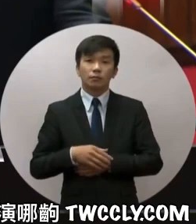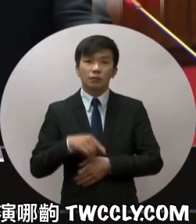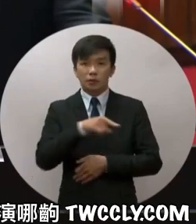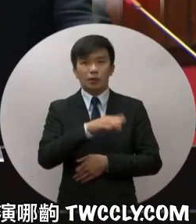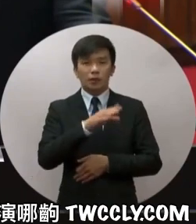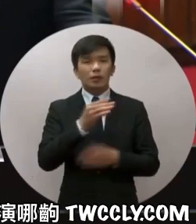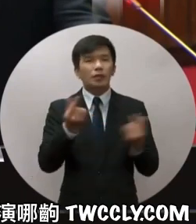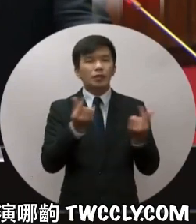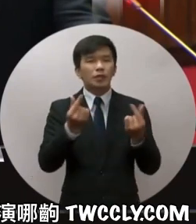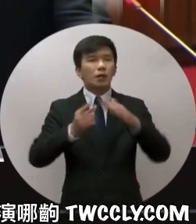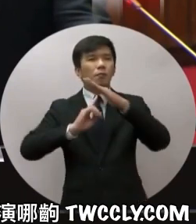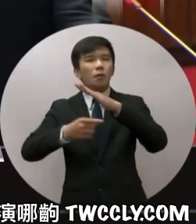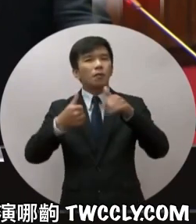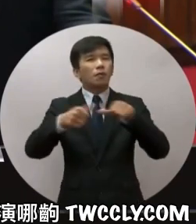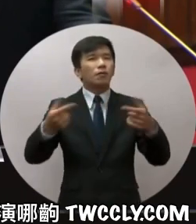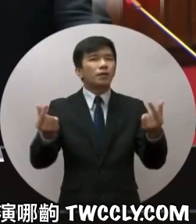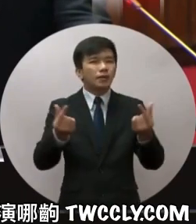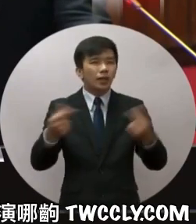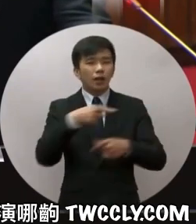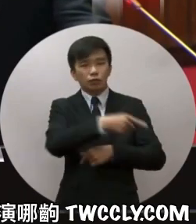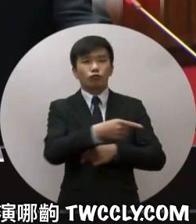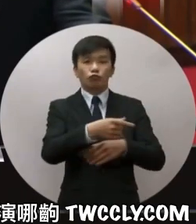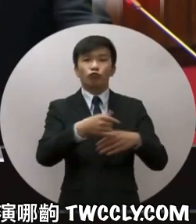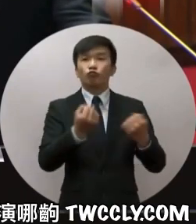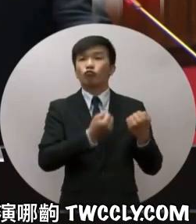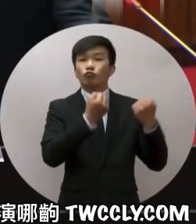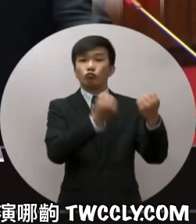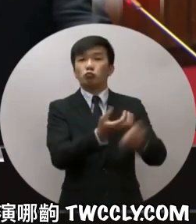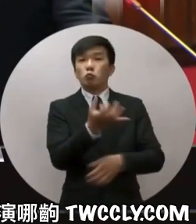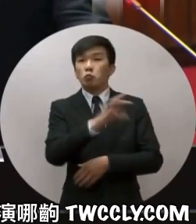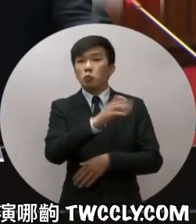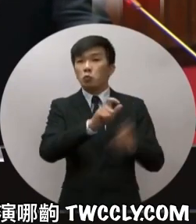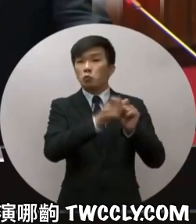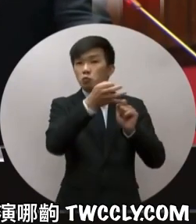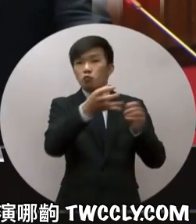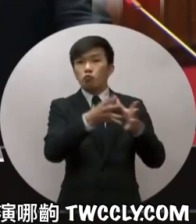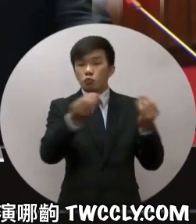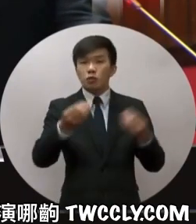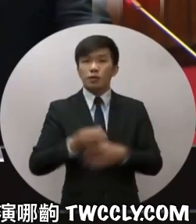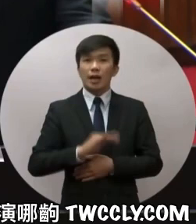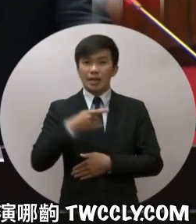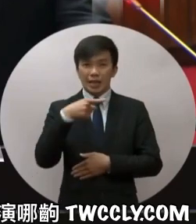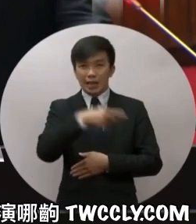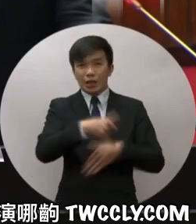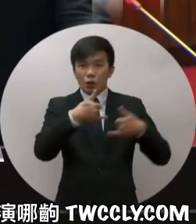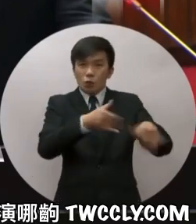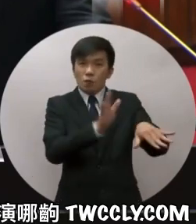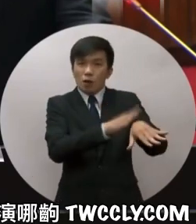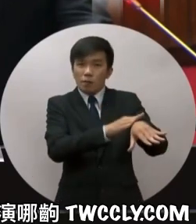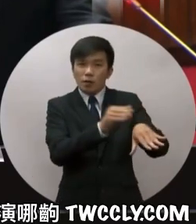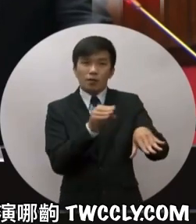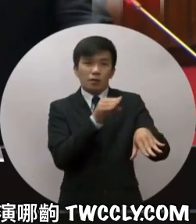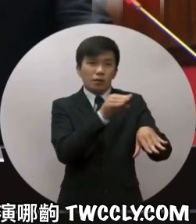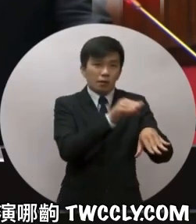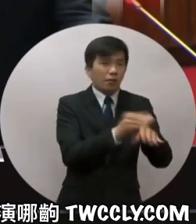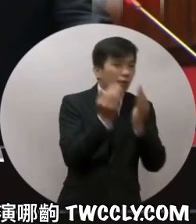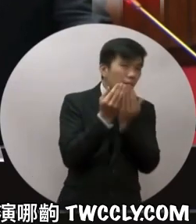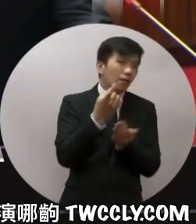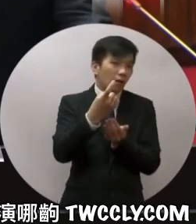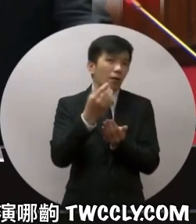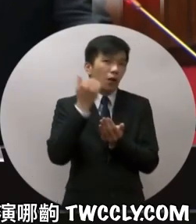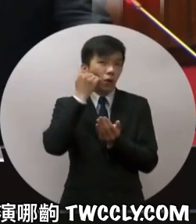整國道那它也不用就是收費然後它也有這個沒有避車道二次追撞的這些問題那